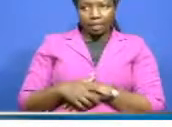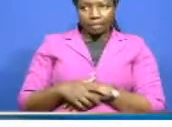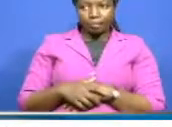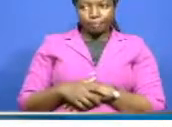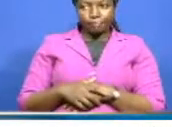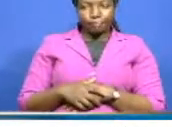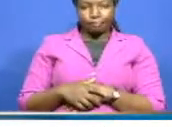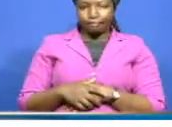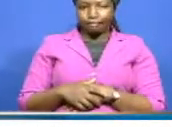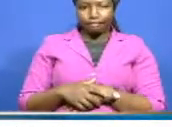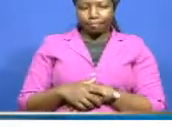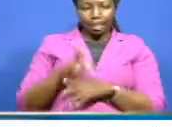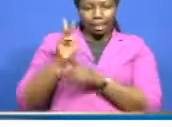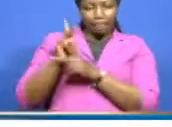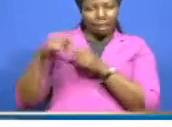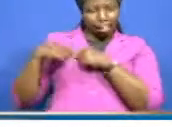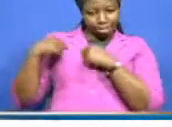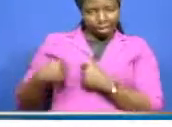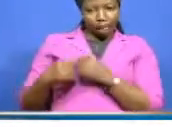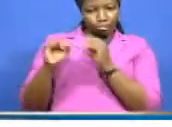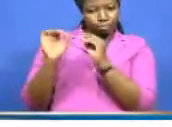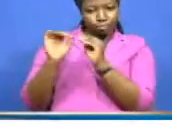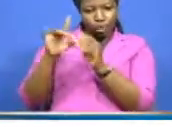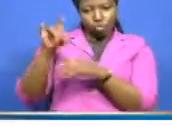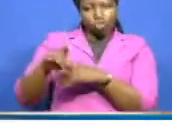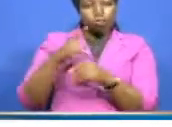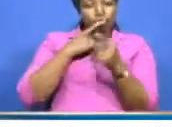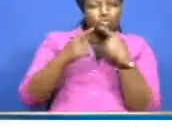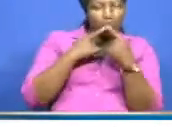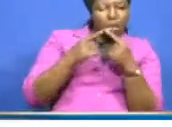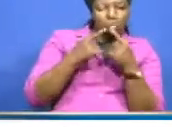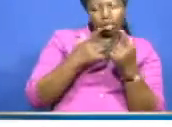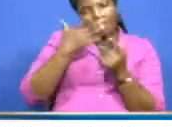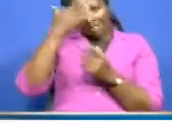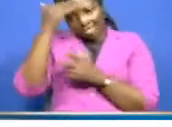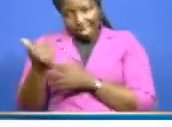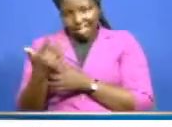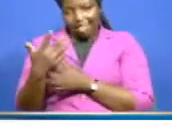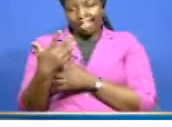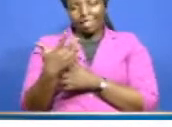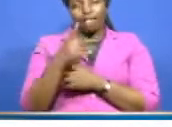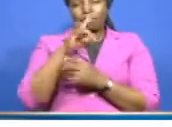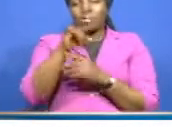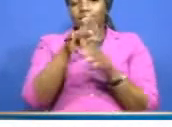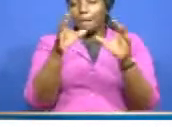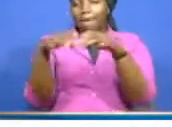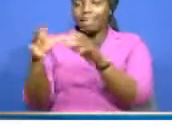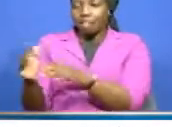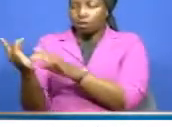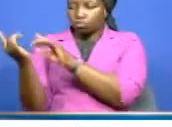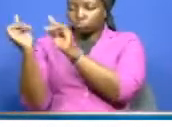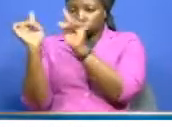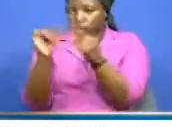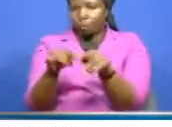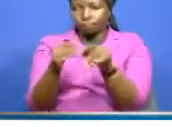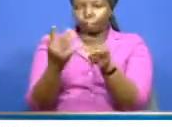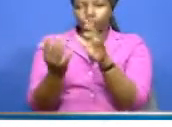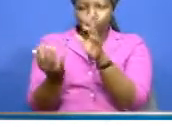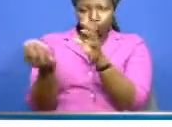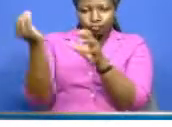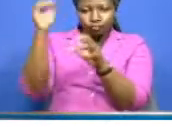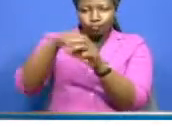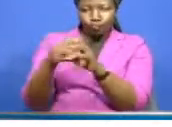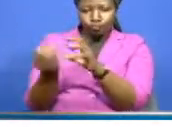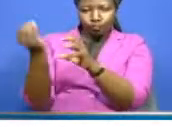kuweka kwenye roho ambayo inakaa, unafaa uiongee na kutoka. Sasa hizi vyama vitakuja na vitaungana.